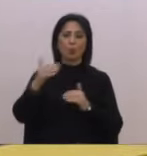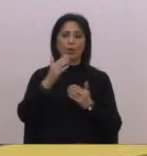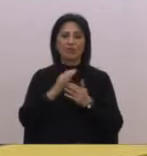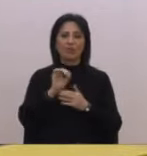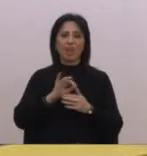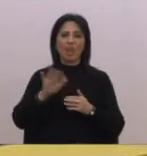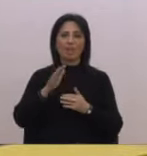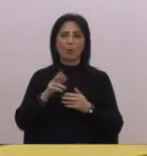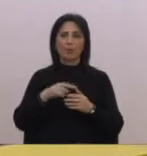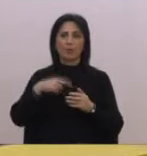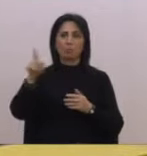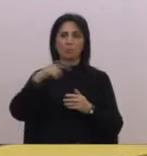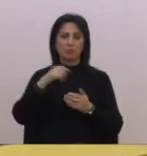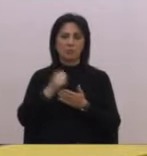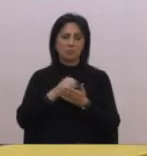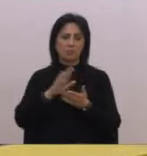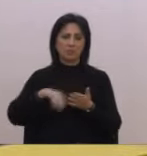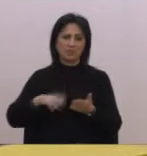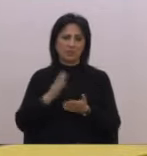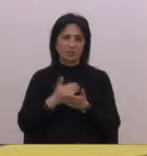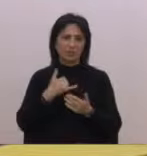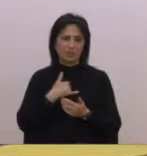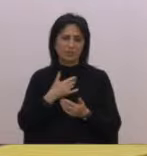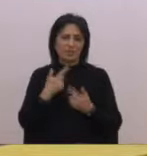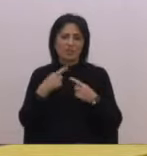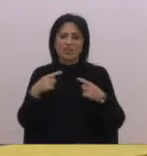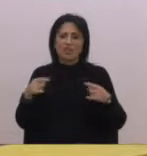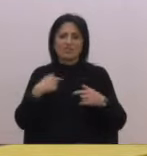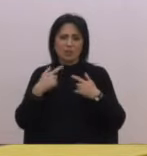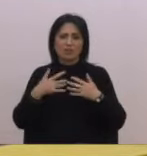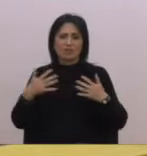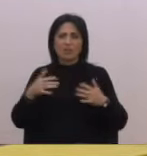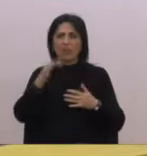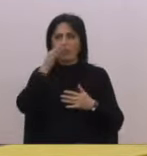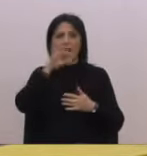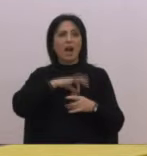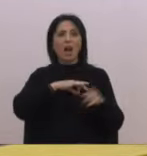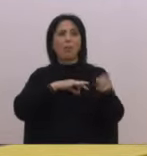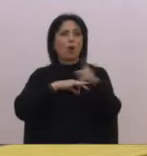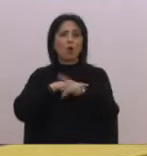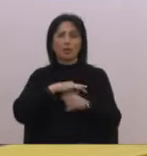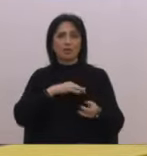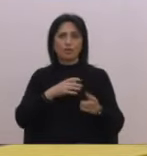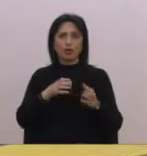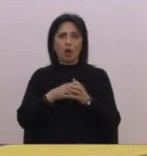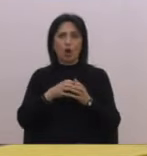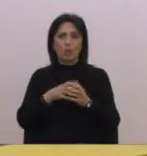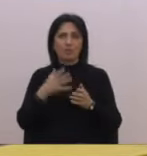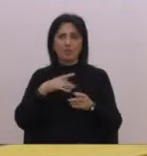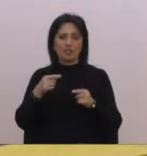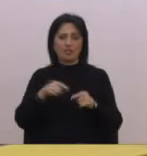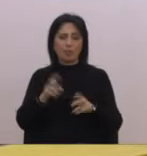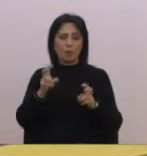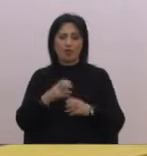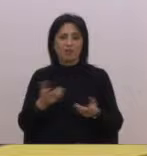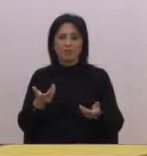ევროპასთან, მიმოსვლა, უვიზო, ასევე სხვა პრივილეგიები, რომელიც ვერ გამოვიყენეთ და ვერ მოახერხეთ კომპანიების საქართველოში